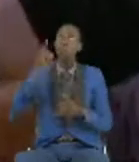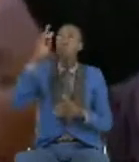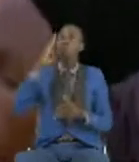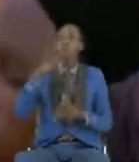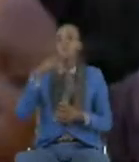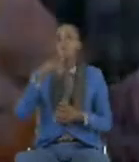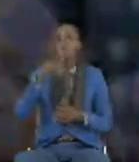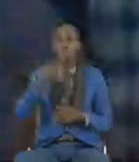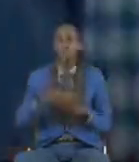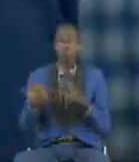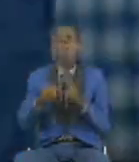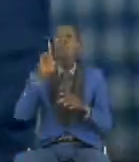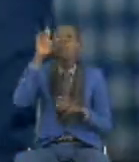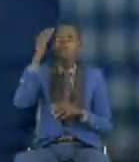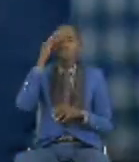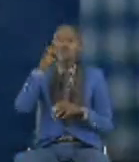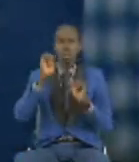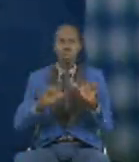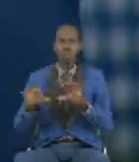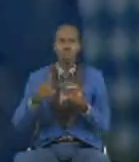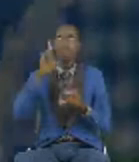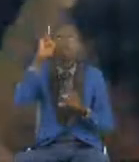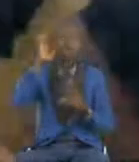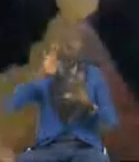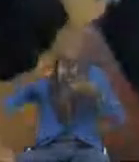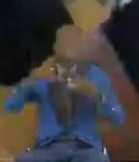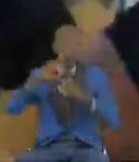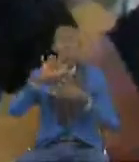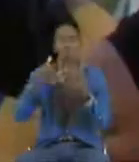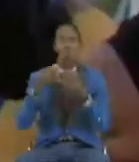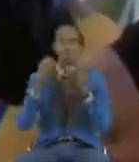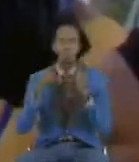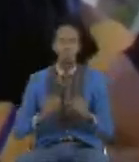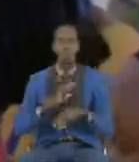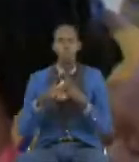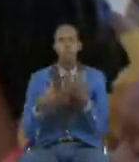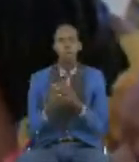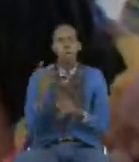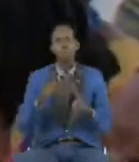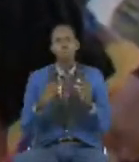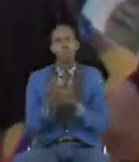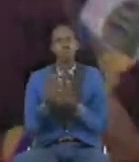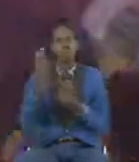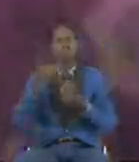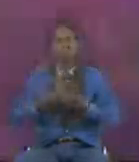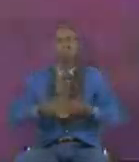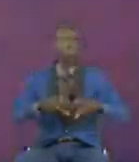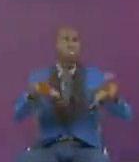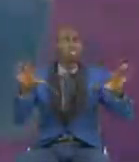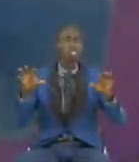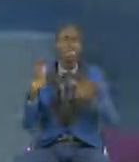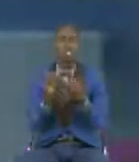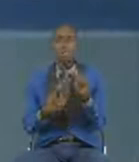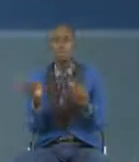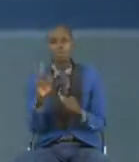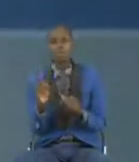peux faire, il sait que tu peux le faire, il te donnera toute la puissance. Et tous ces gens-là qui avaient été dispersés, et comme